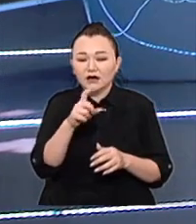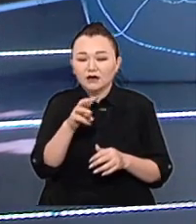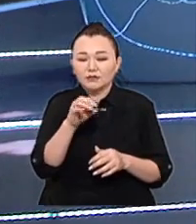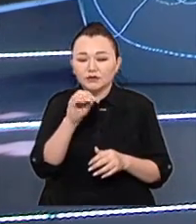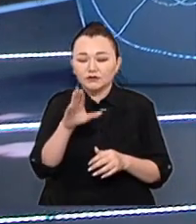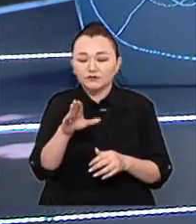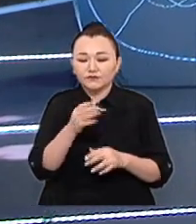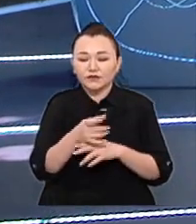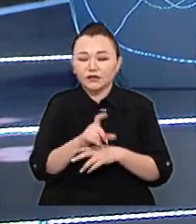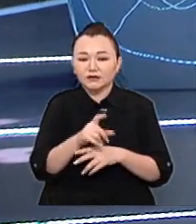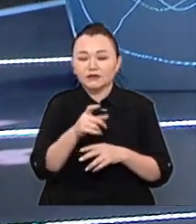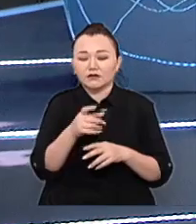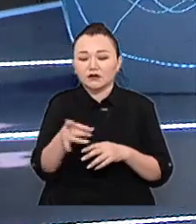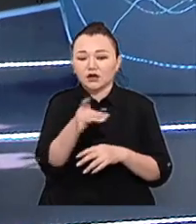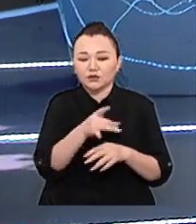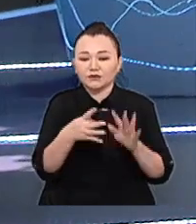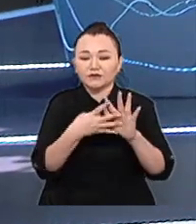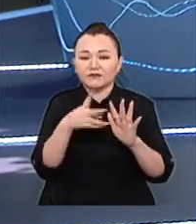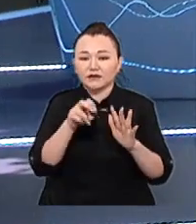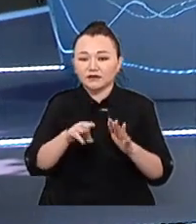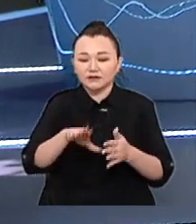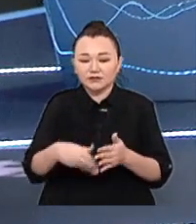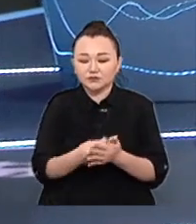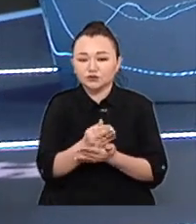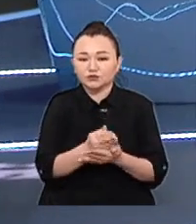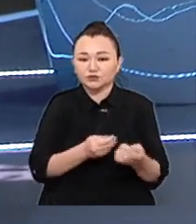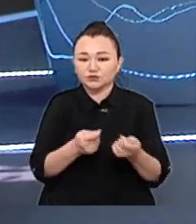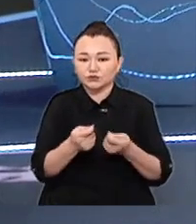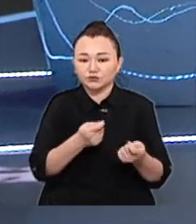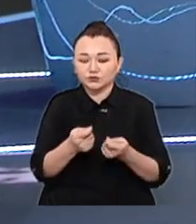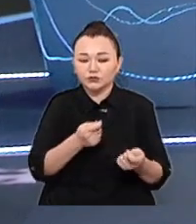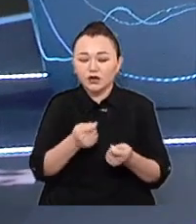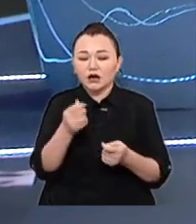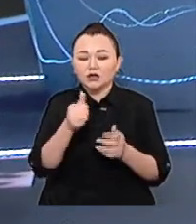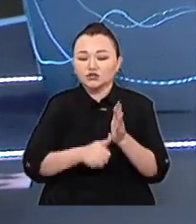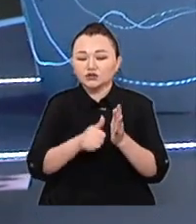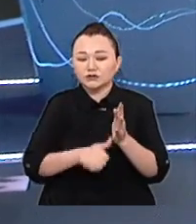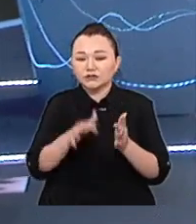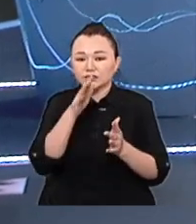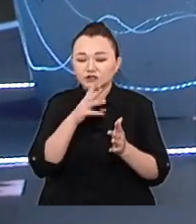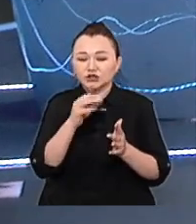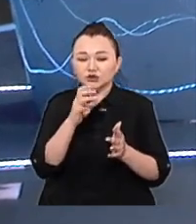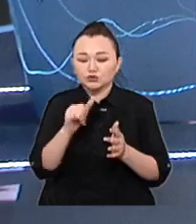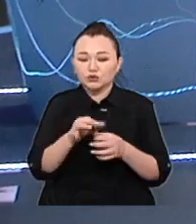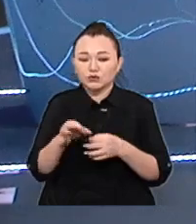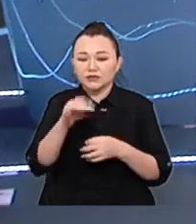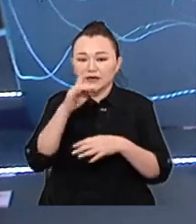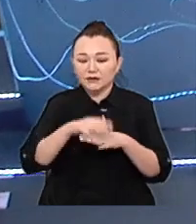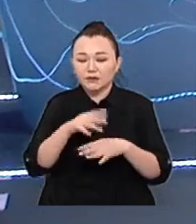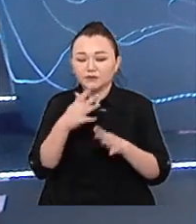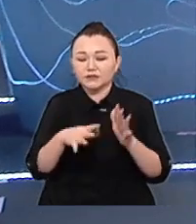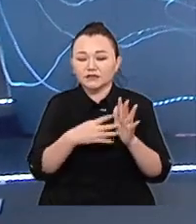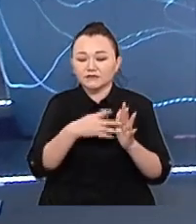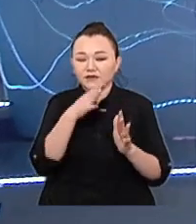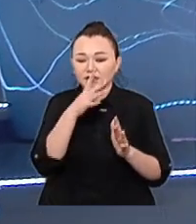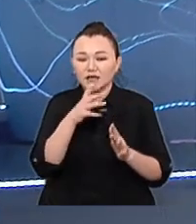тұр. Ол осы аймаққа 9 жылдан бер еле кетіп келеді. Ал 60-ты алқымдаған Жетісу облысының әкімі Бейбіт Исабаев пен 59